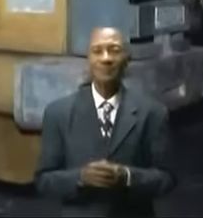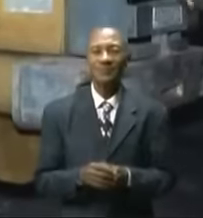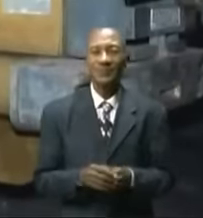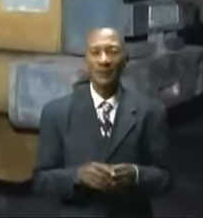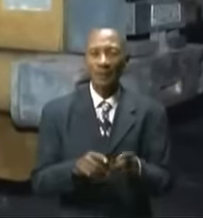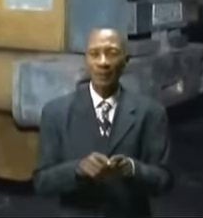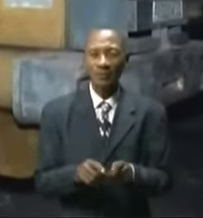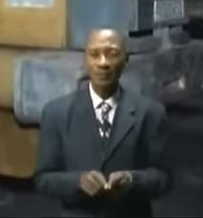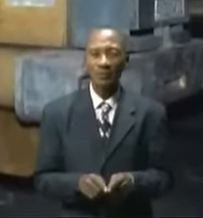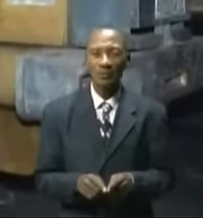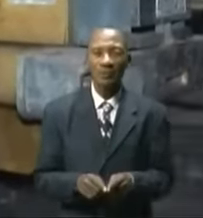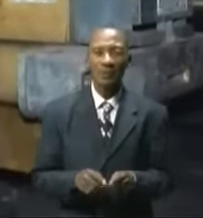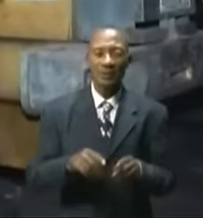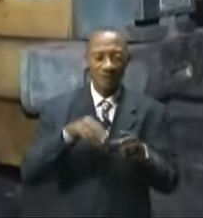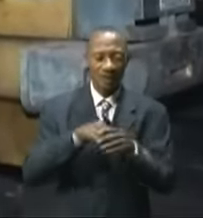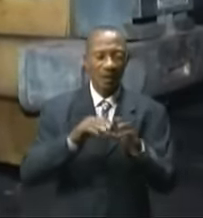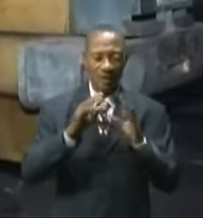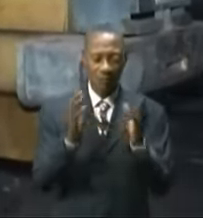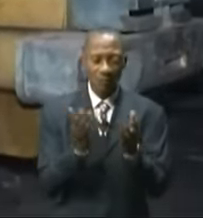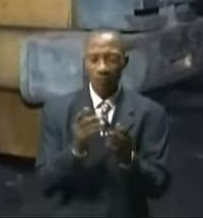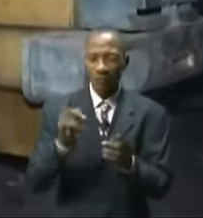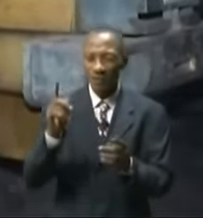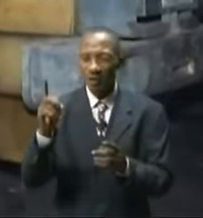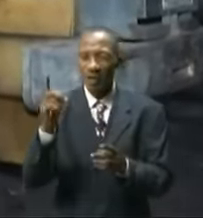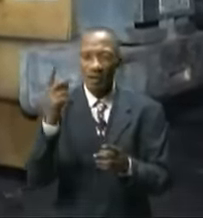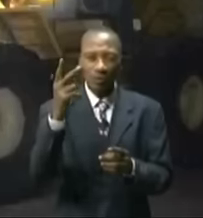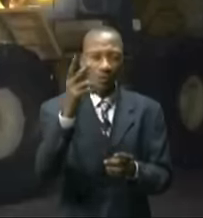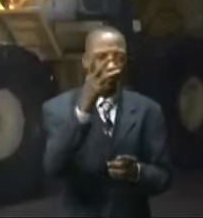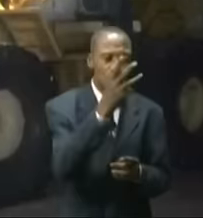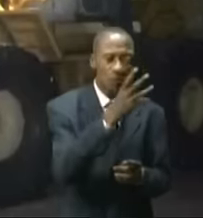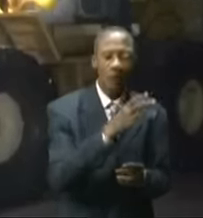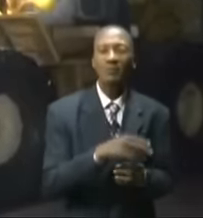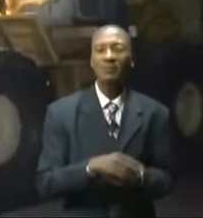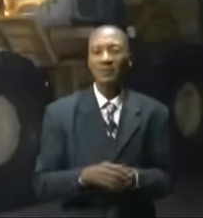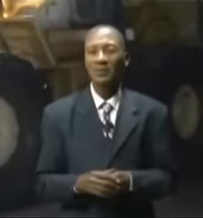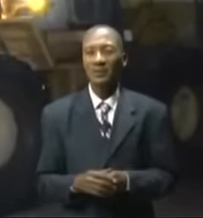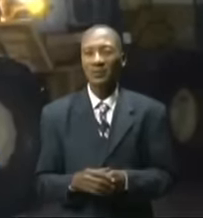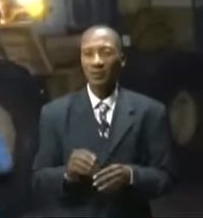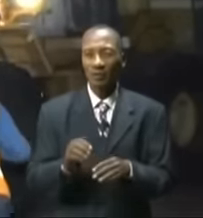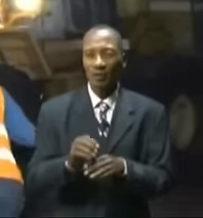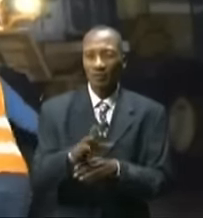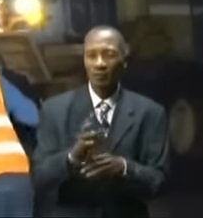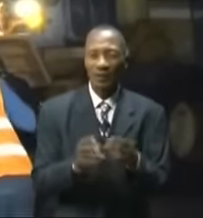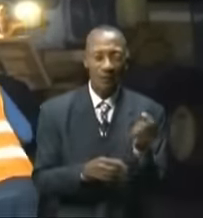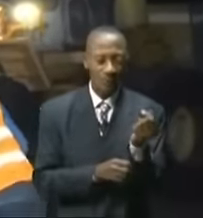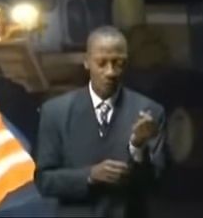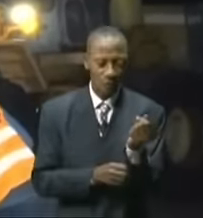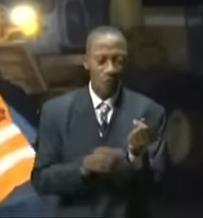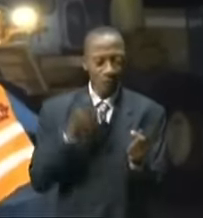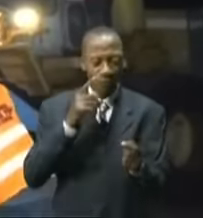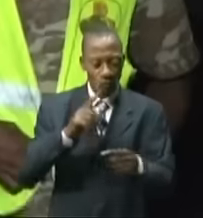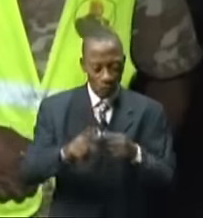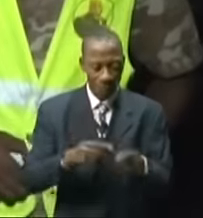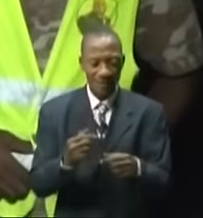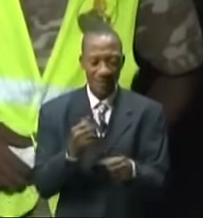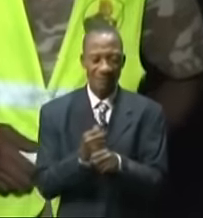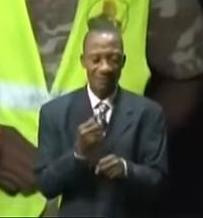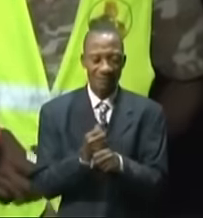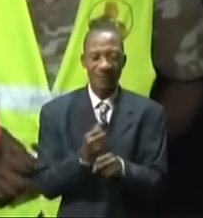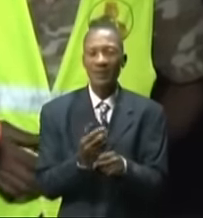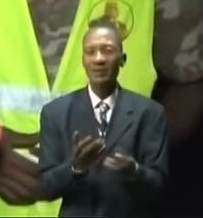commune d'Ndjili. Des engins d'assainissement ont été mis en contribution pour rendre la commune salubre. Je suis en